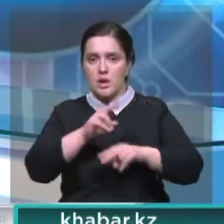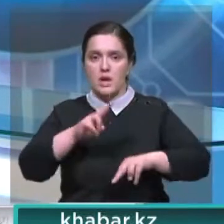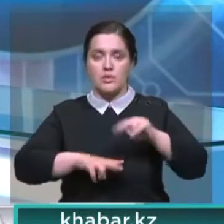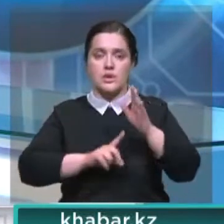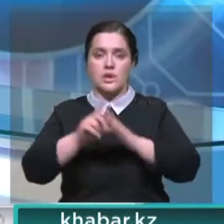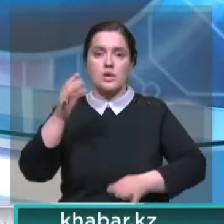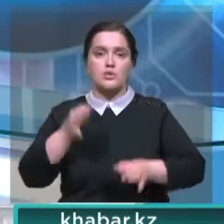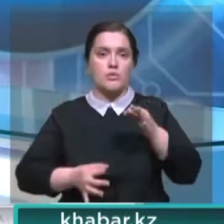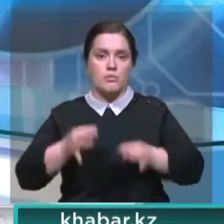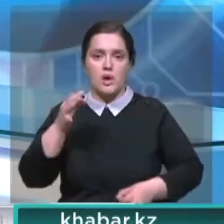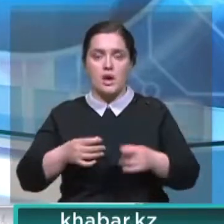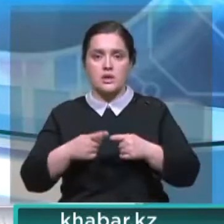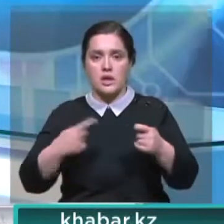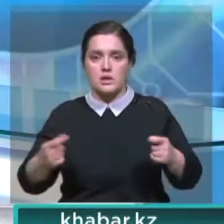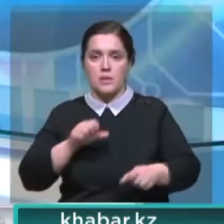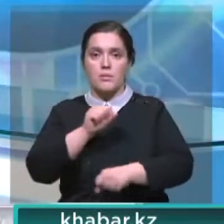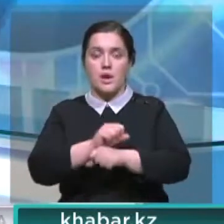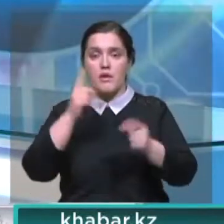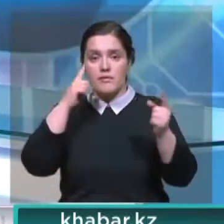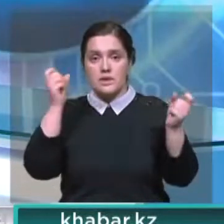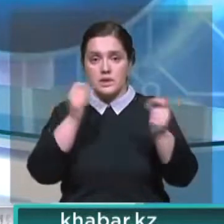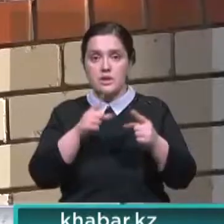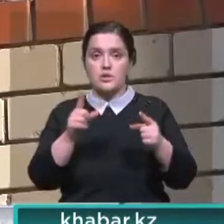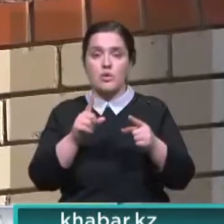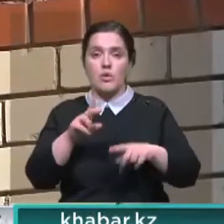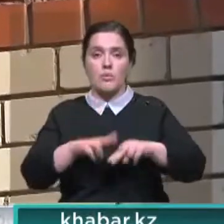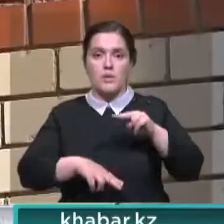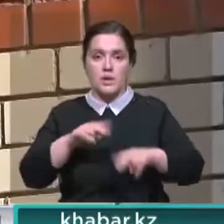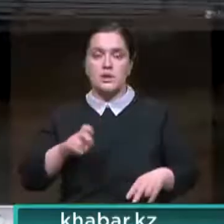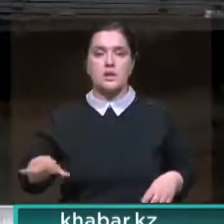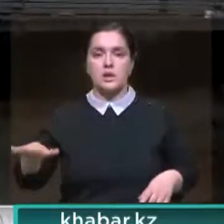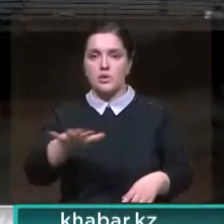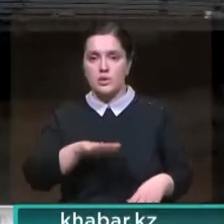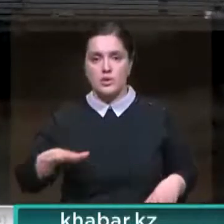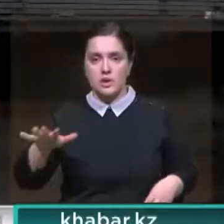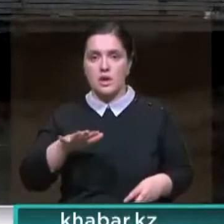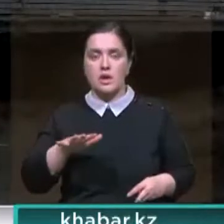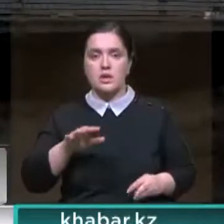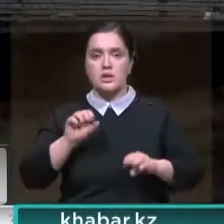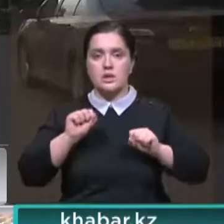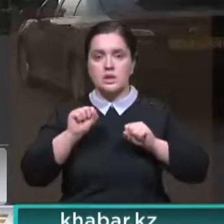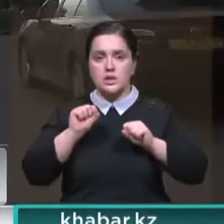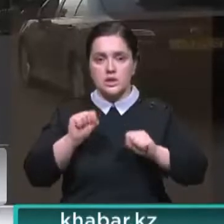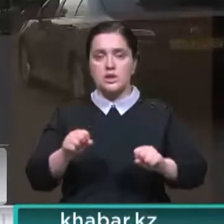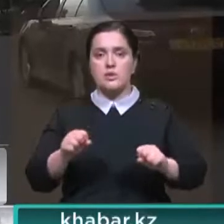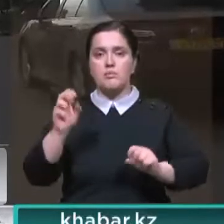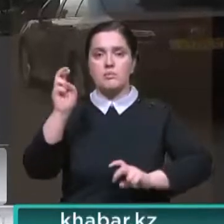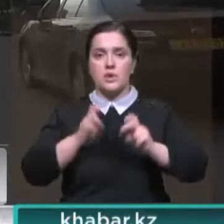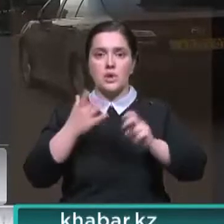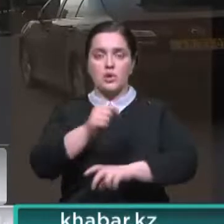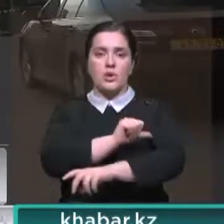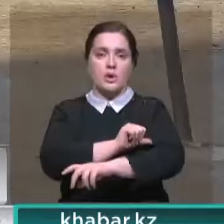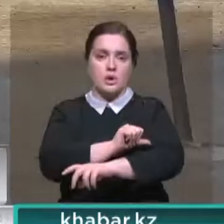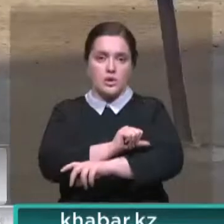успели стройку с началом судебных тяжб заморозили и вот выяснилось что комплекс возведен якобы на территории санитарно-защитной зоны